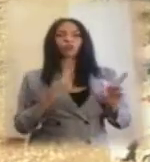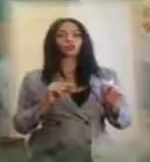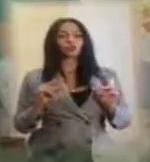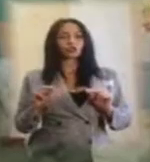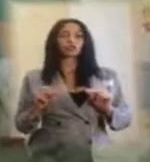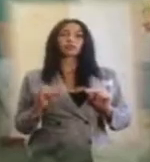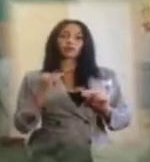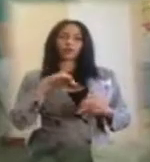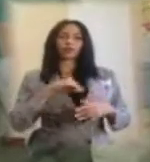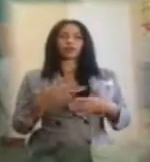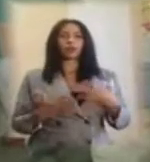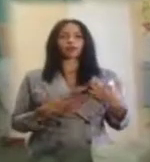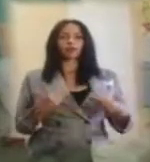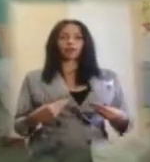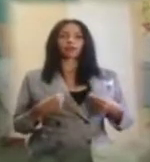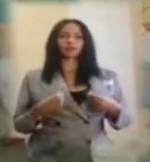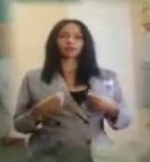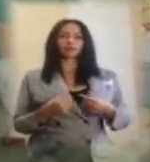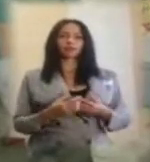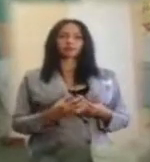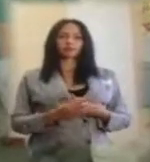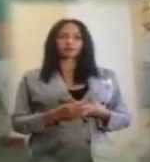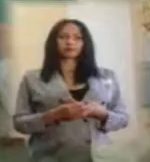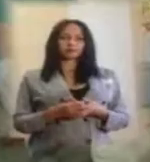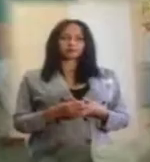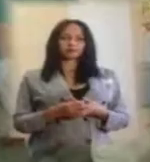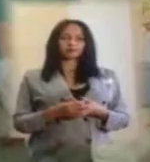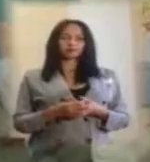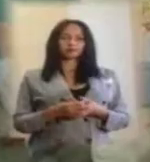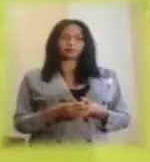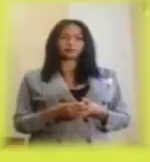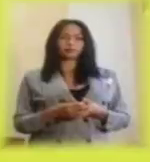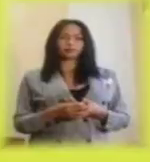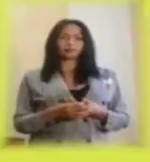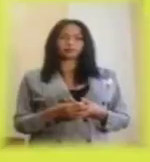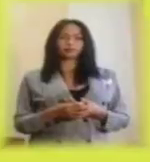натхненна. Олена Протопопова, Володимир Чепіного. Новини на Суспільному. Херсон.